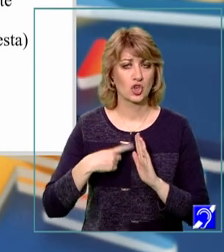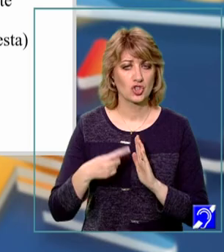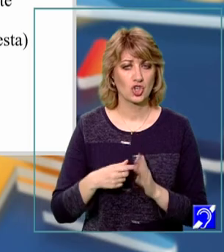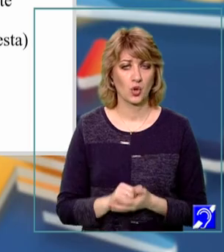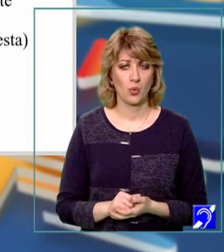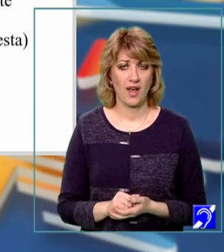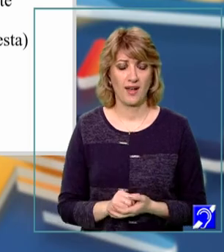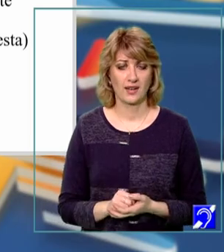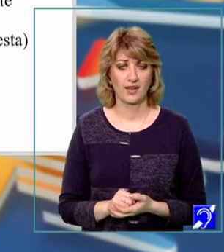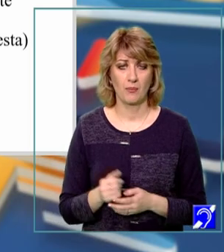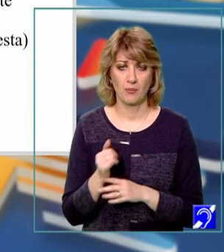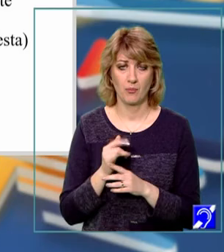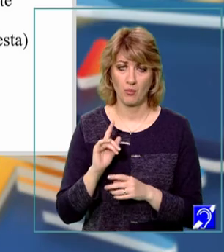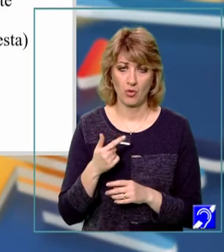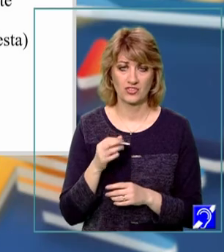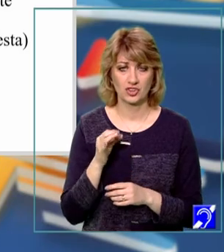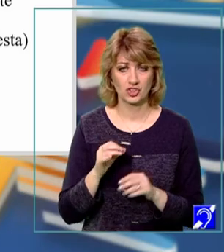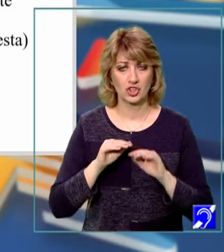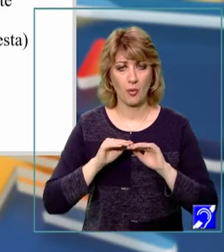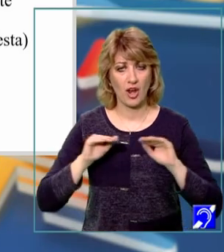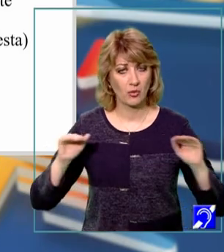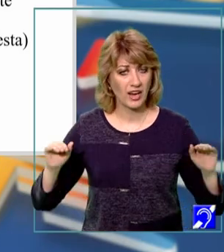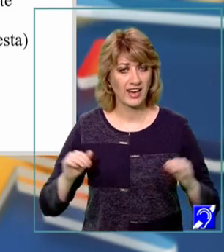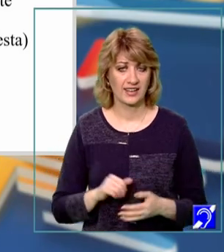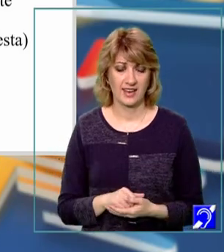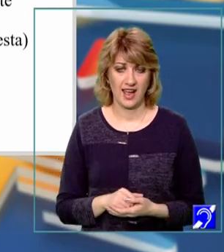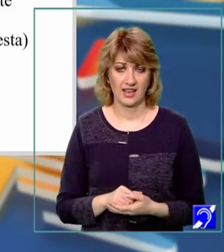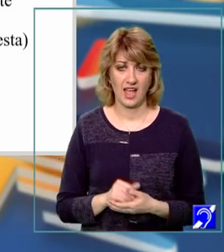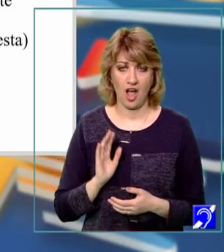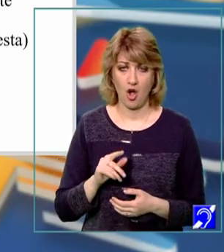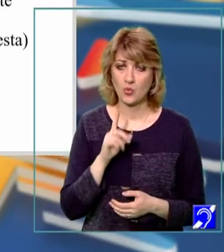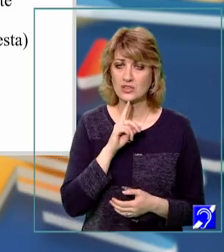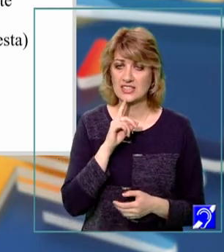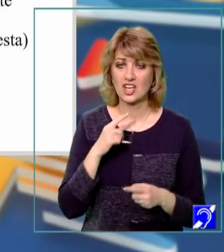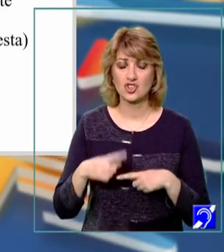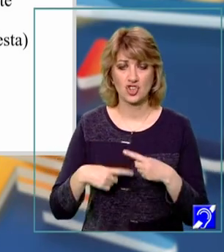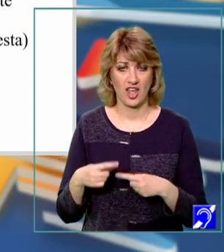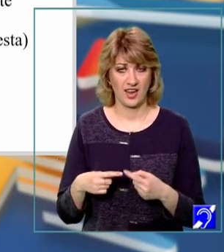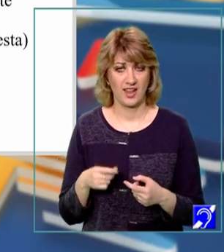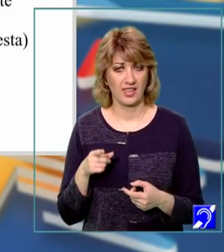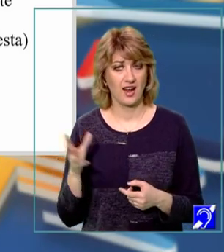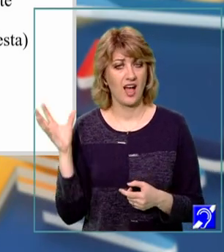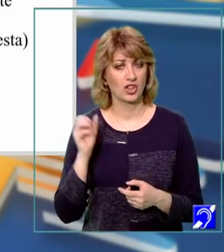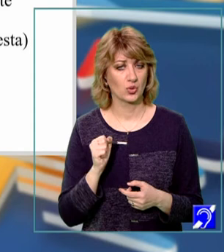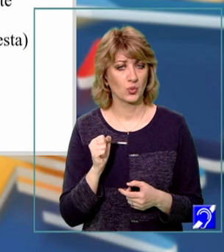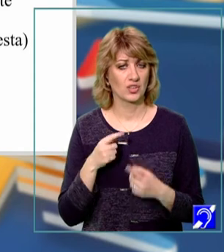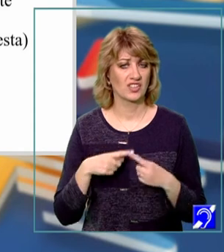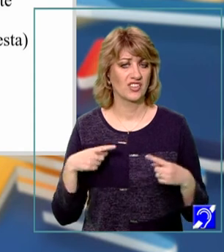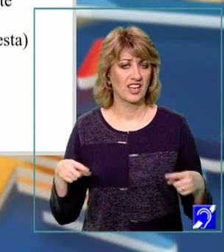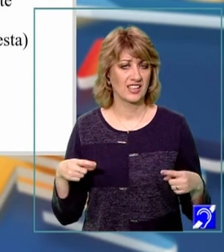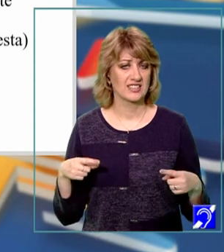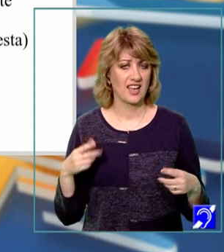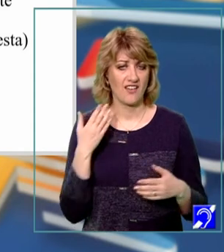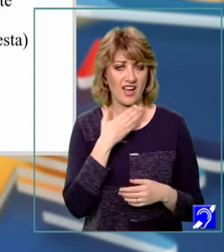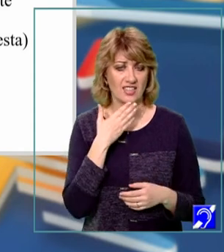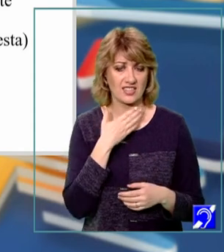că pot fi și molecule lineare. Acestea au puține gene, de obicei ele aduc diverse